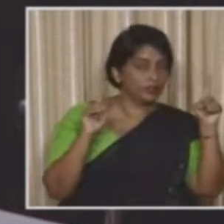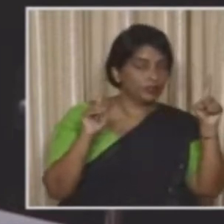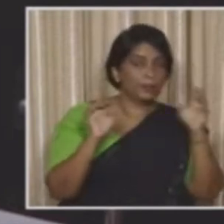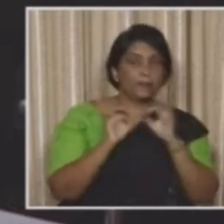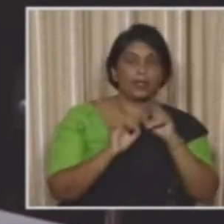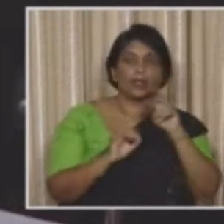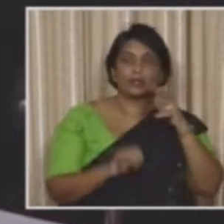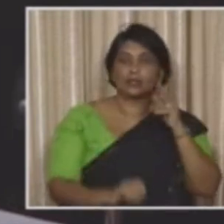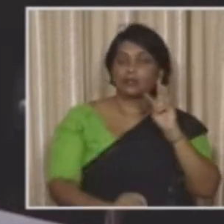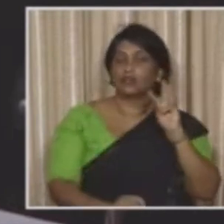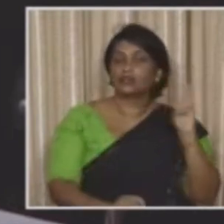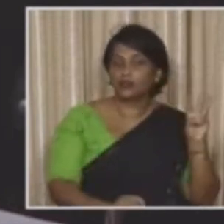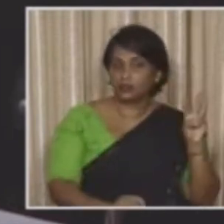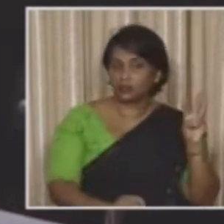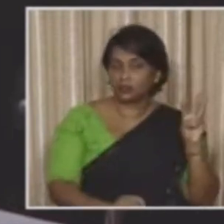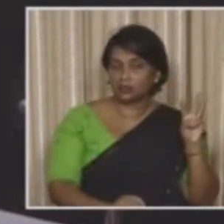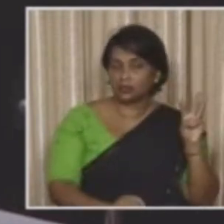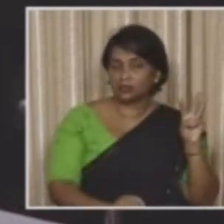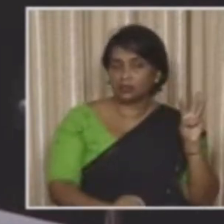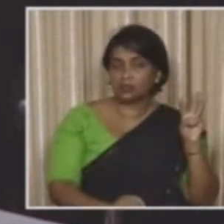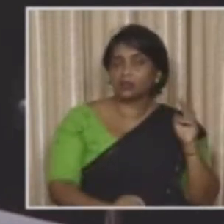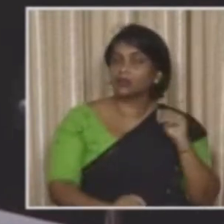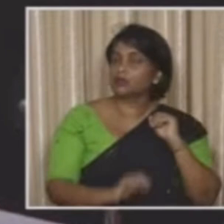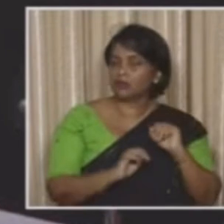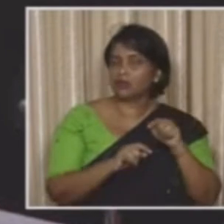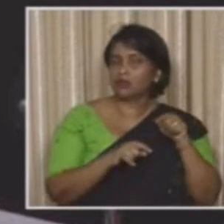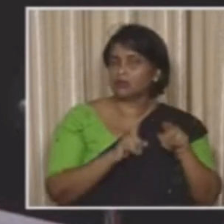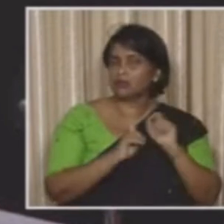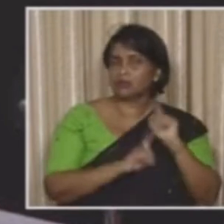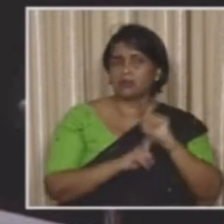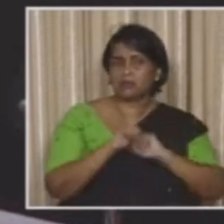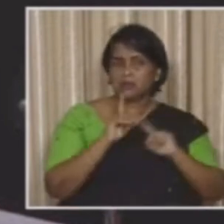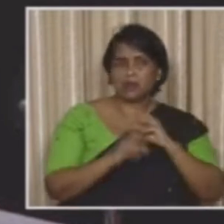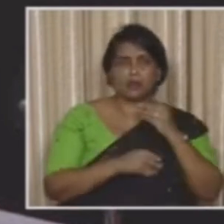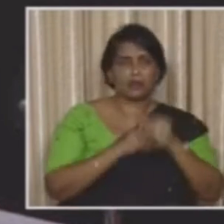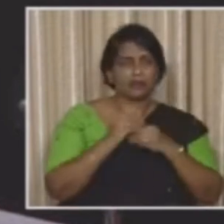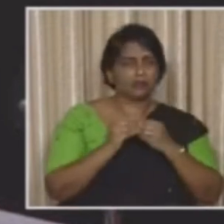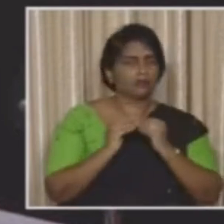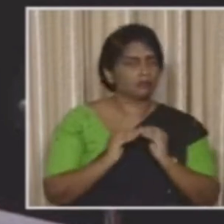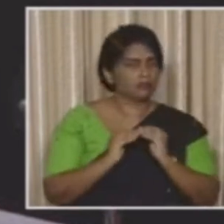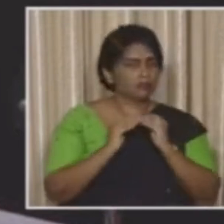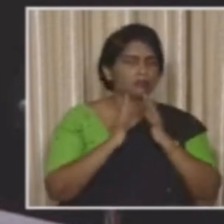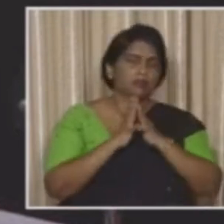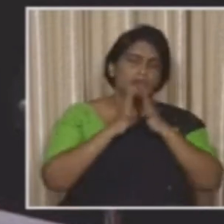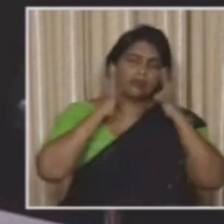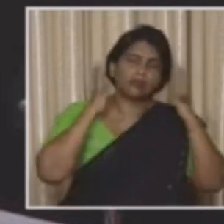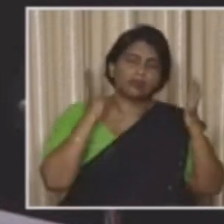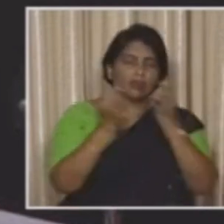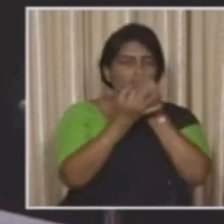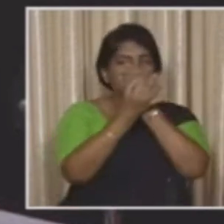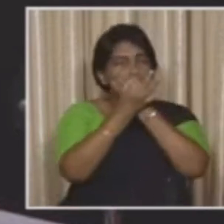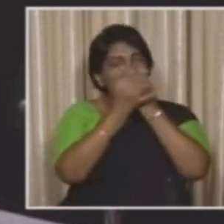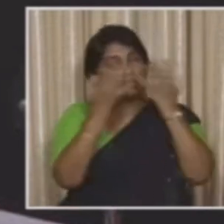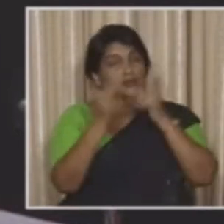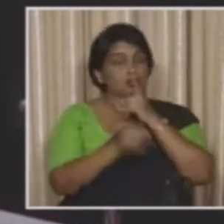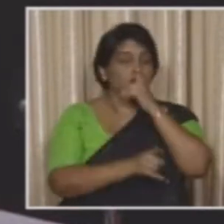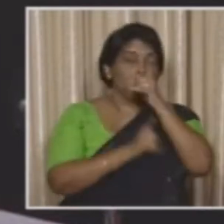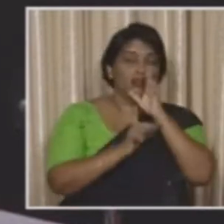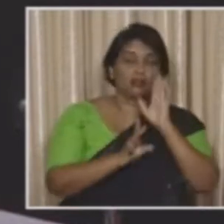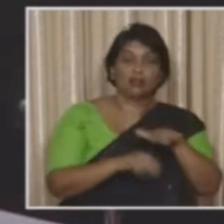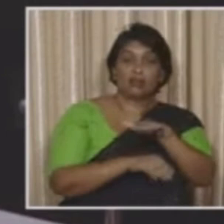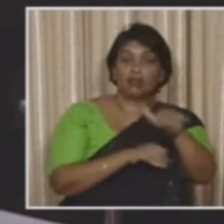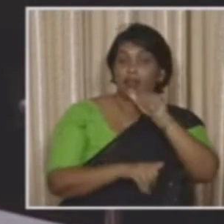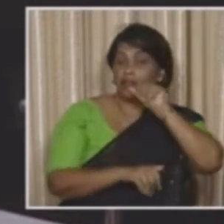බිලියන 233ක් ඇවිල්ලා තිබෙනවා. ඒ නිසා මේ පාර්ලිමේන්තුවේ ආයෝජනයන් පිළිබඳව මුන්න සුරංගනා කතා කිව්වත් මහා